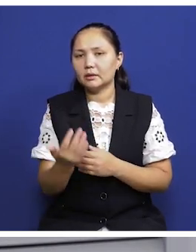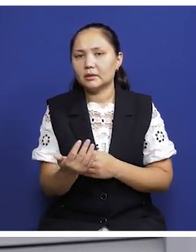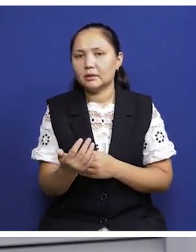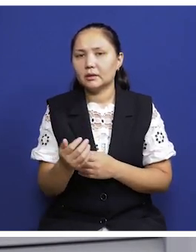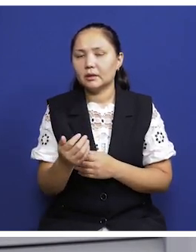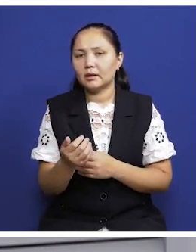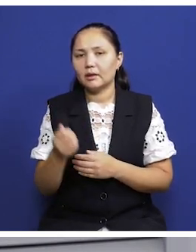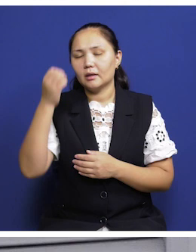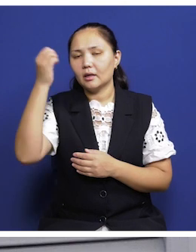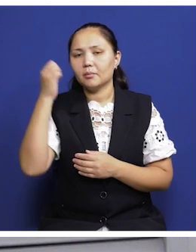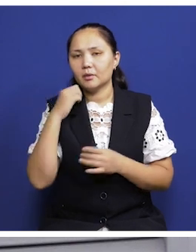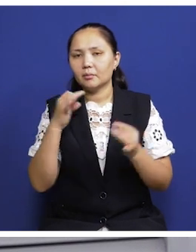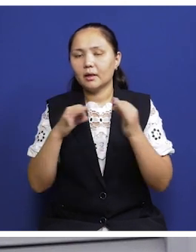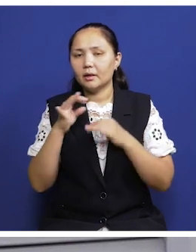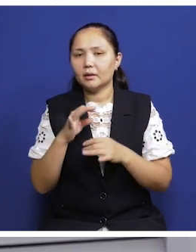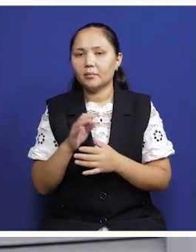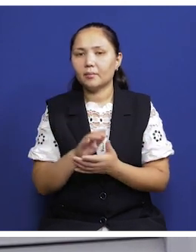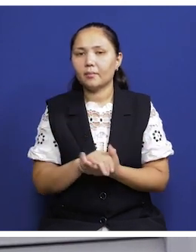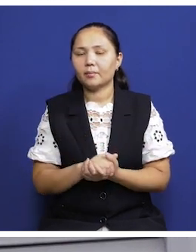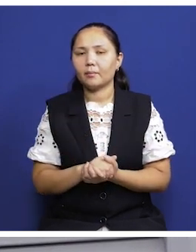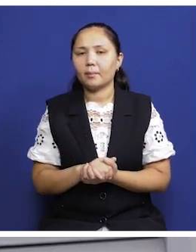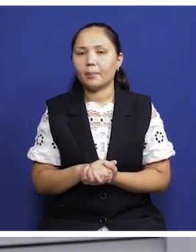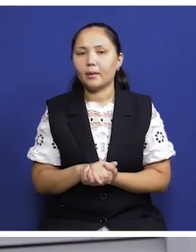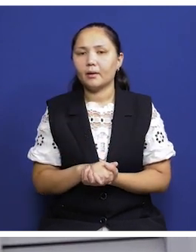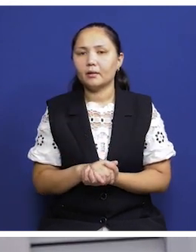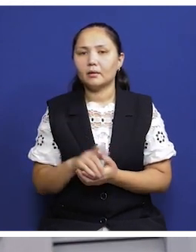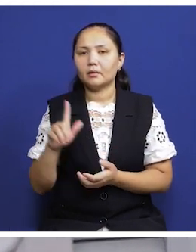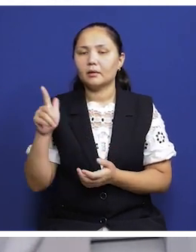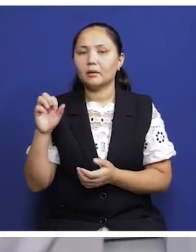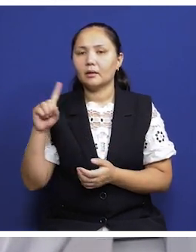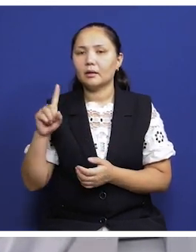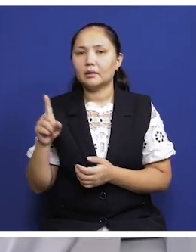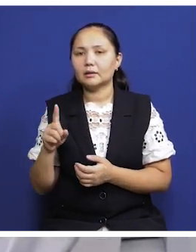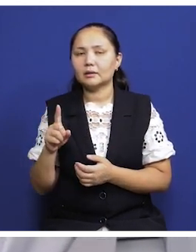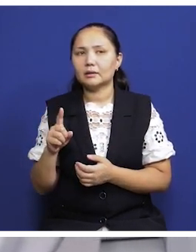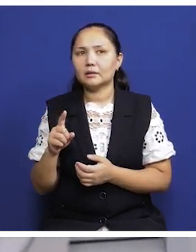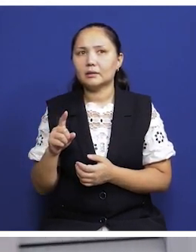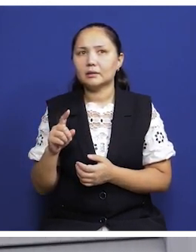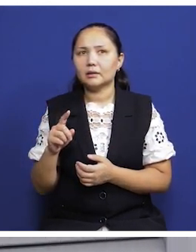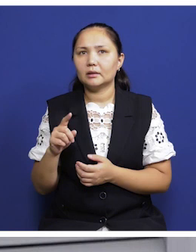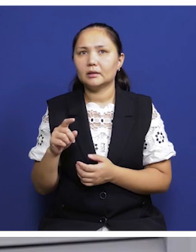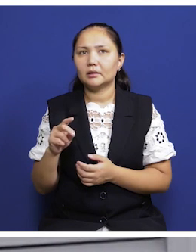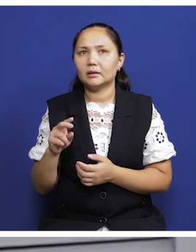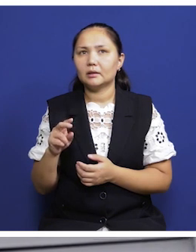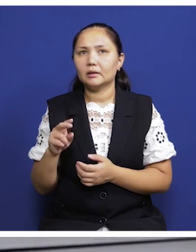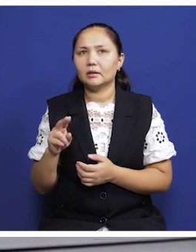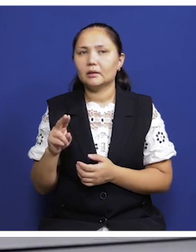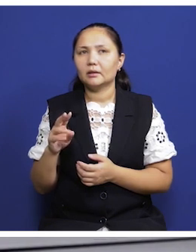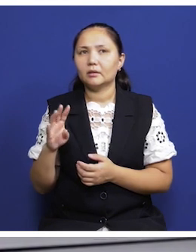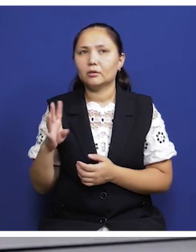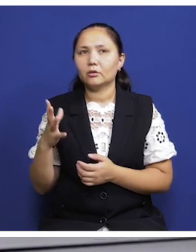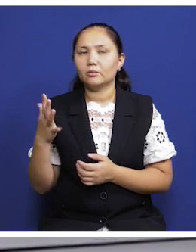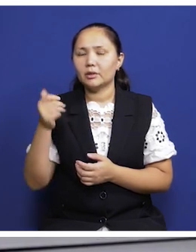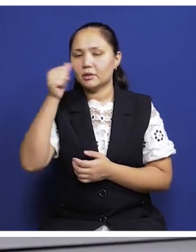өзім ырзалықты рахметімді айтқым келеді. Сол газды кеше декабр айында 4-5 жыл жатқан